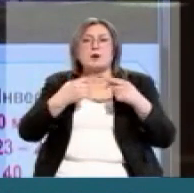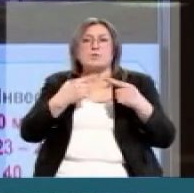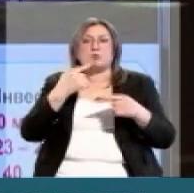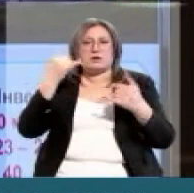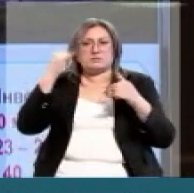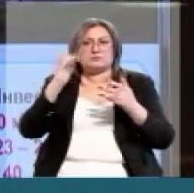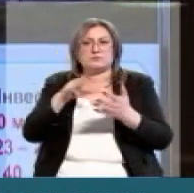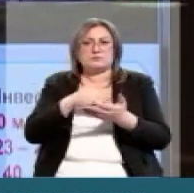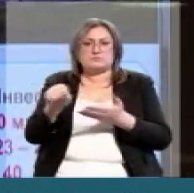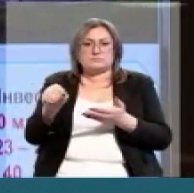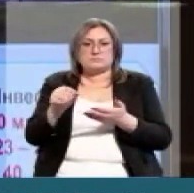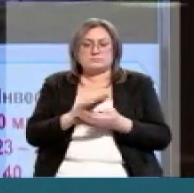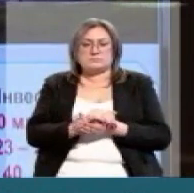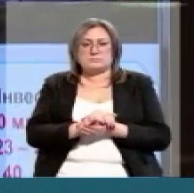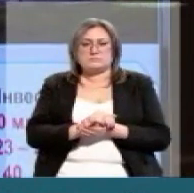породу.